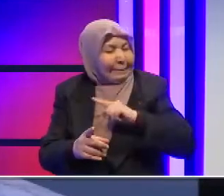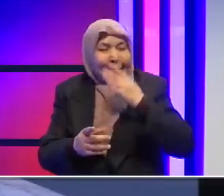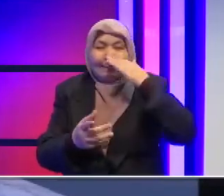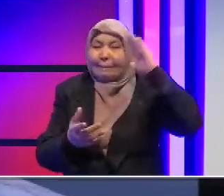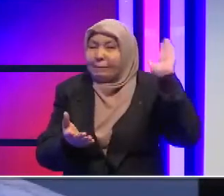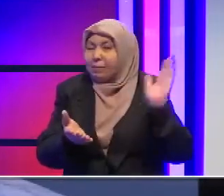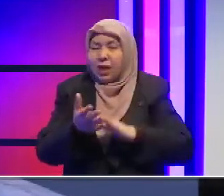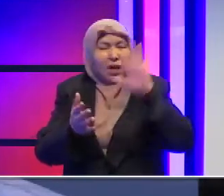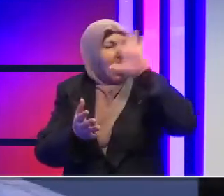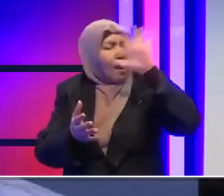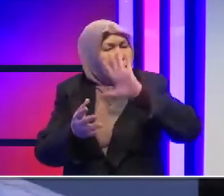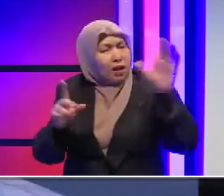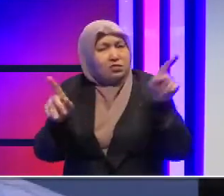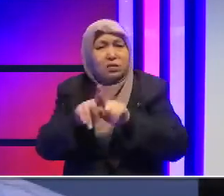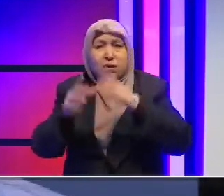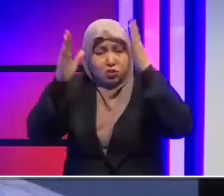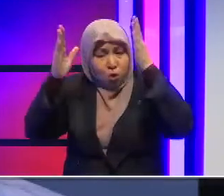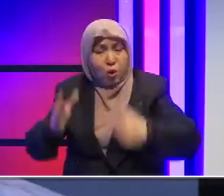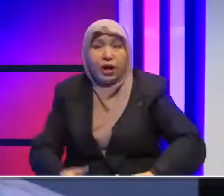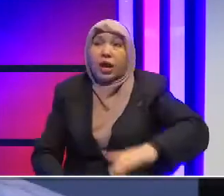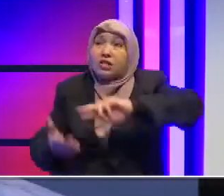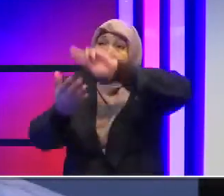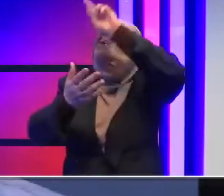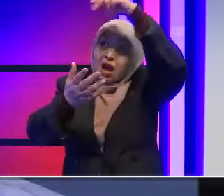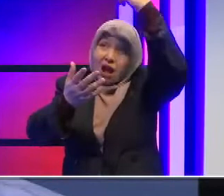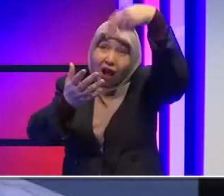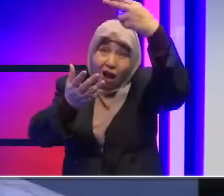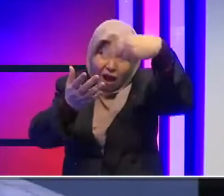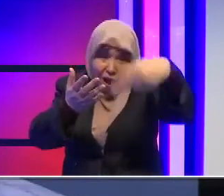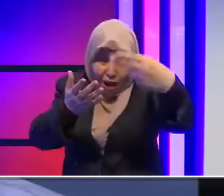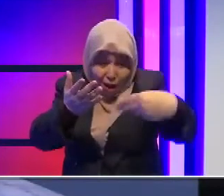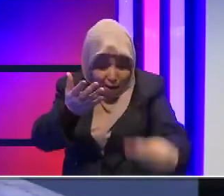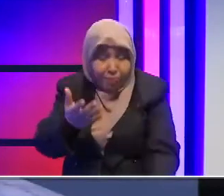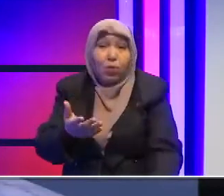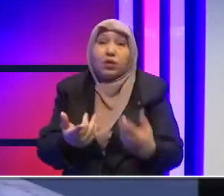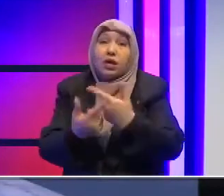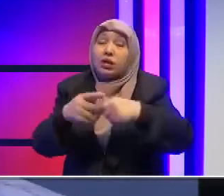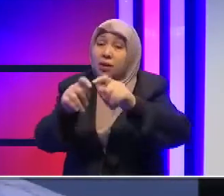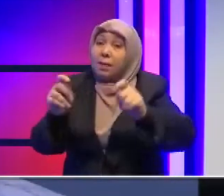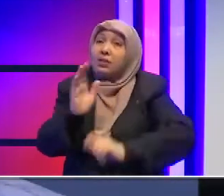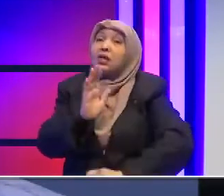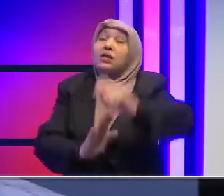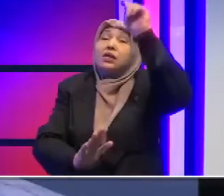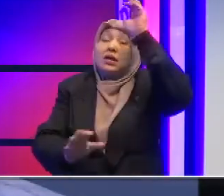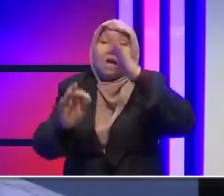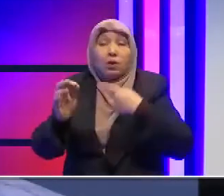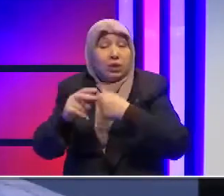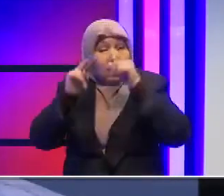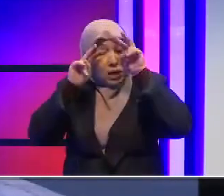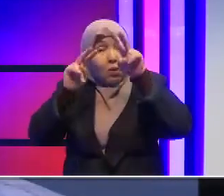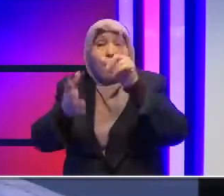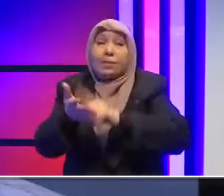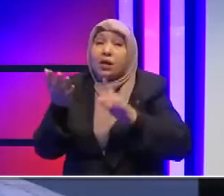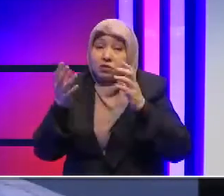Digambarkan seumpama seorang yang jatuh daripada langit, tempat yang tinggi. Apa yang dimaksudkan dengan tempat tinggi ini? Kalau kita lihat apa yang